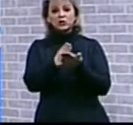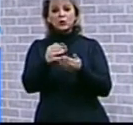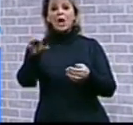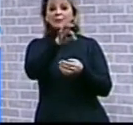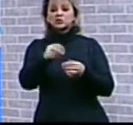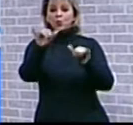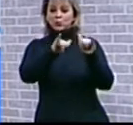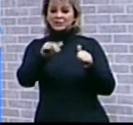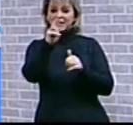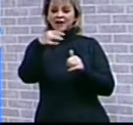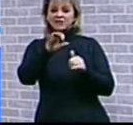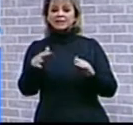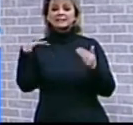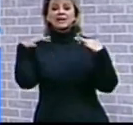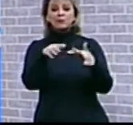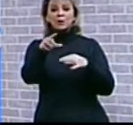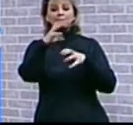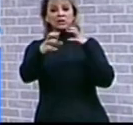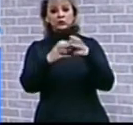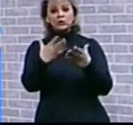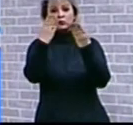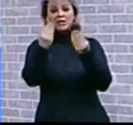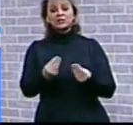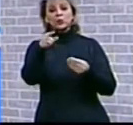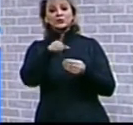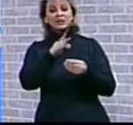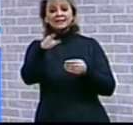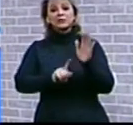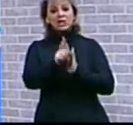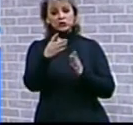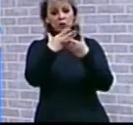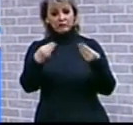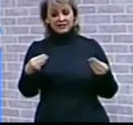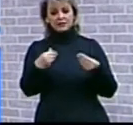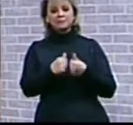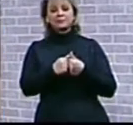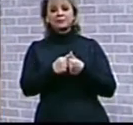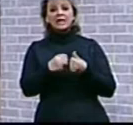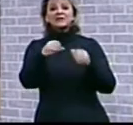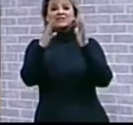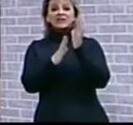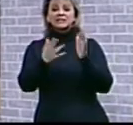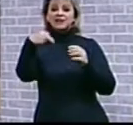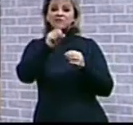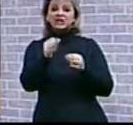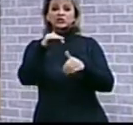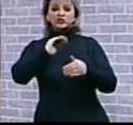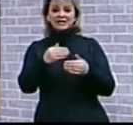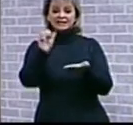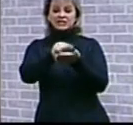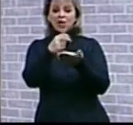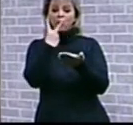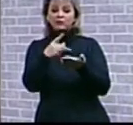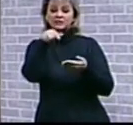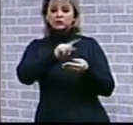областного музея краеведения собрали к Международному женскому дню и началу весны. В 19 веке частные издатели